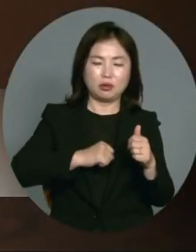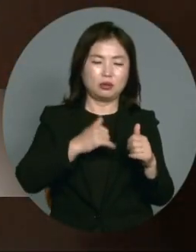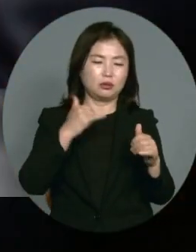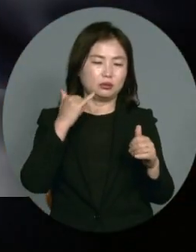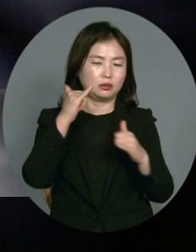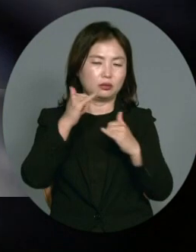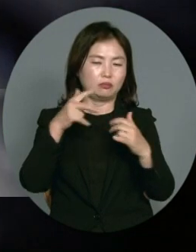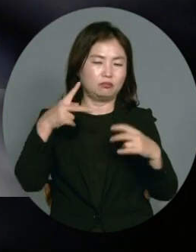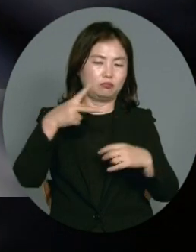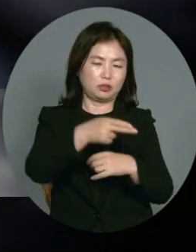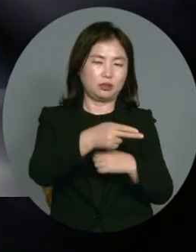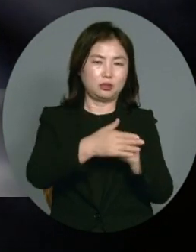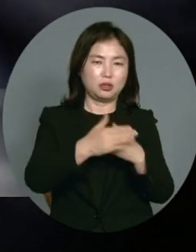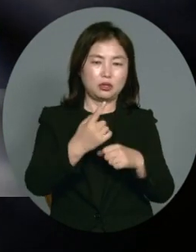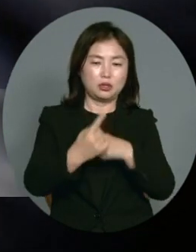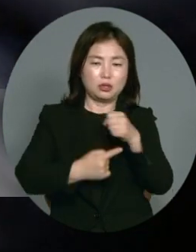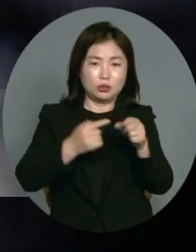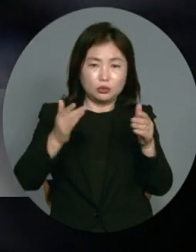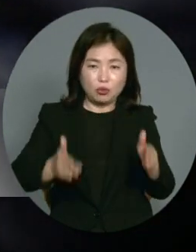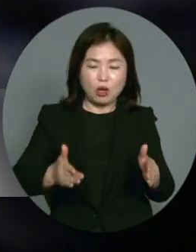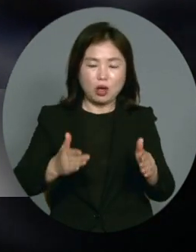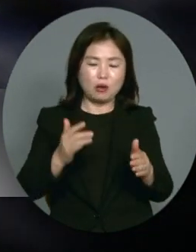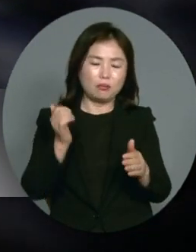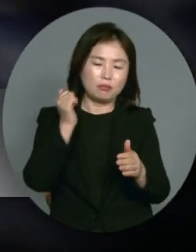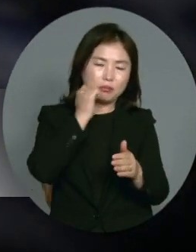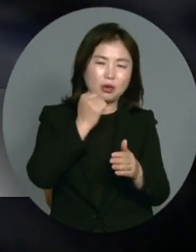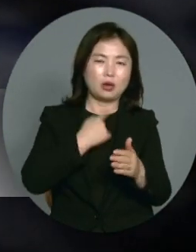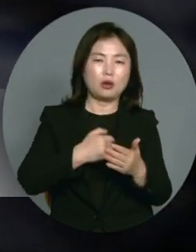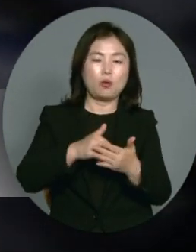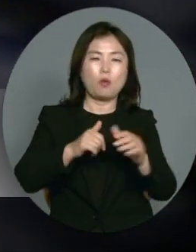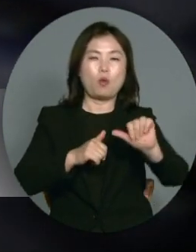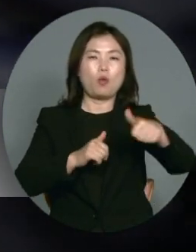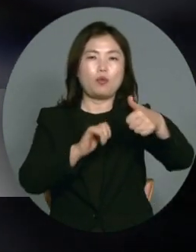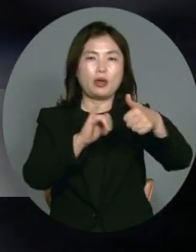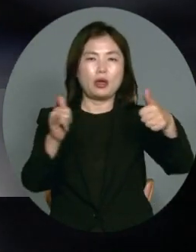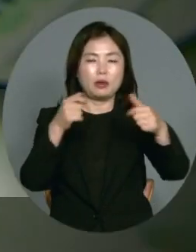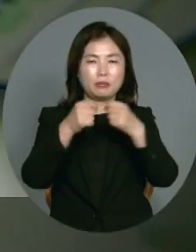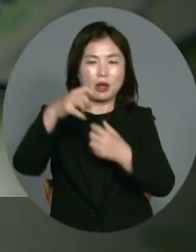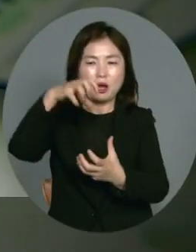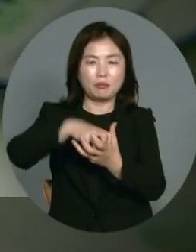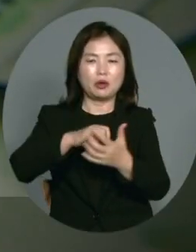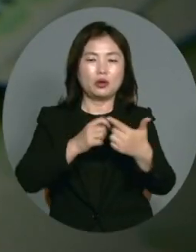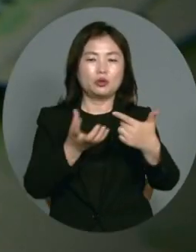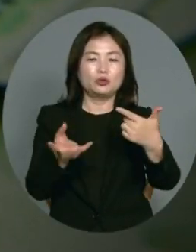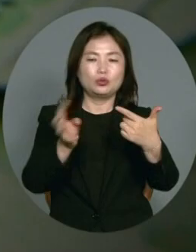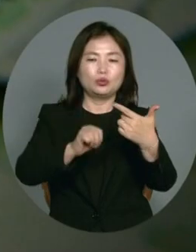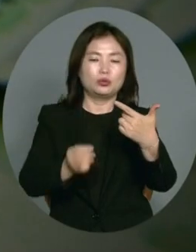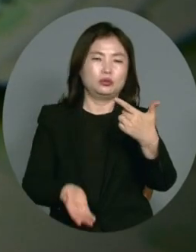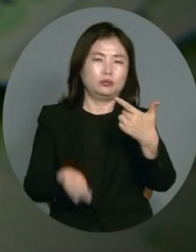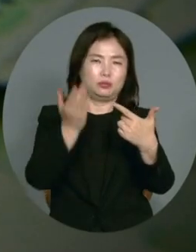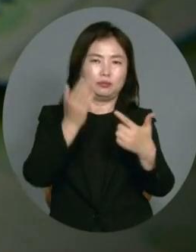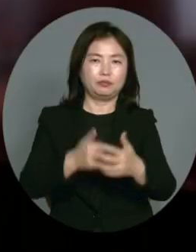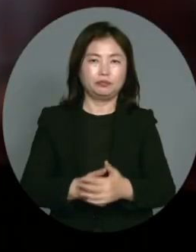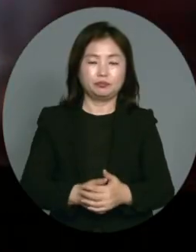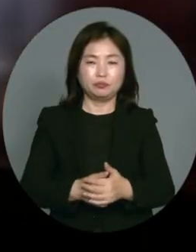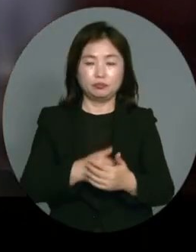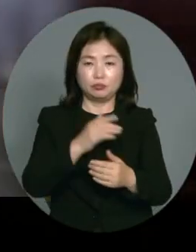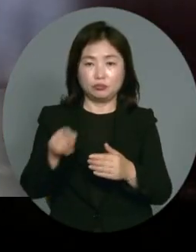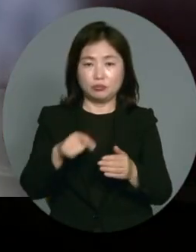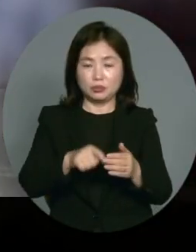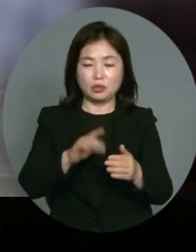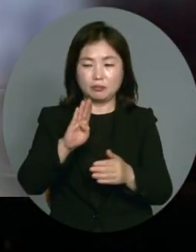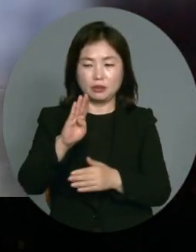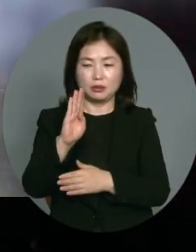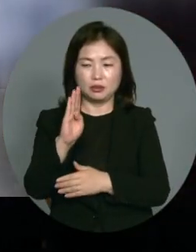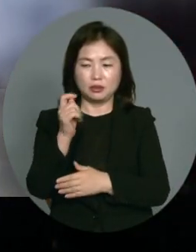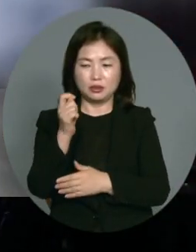연락을 끊었습니다. 1년여 동안 이렇게 당한 사람이 500여 명, 사기 피해액만 6억 원이 넘었습니다. 이 가운데는